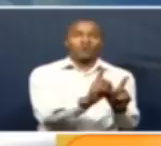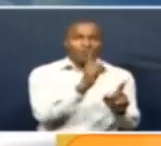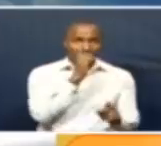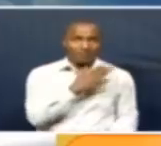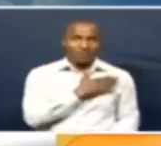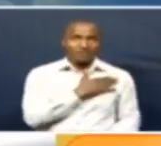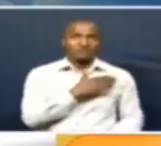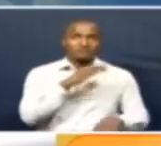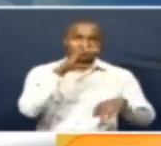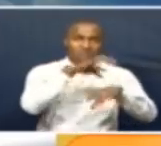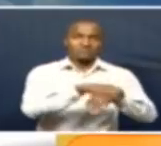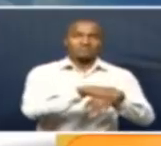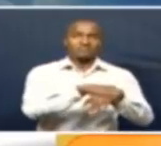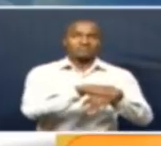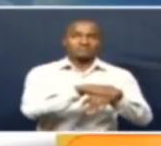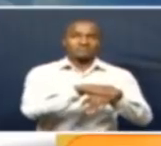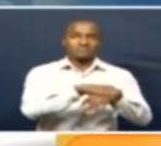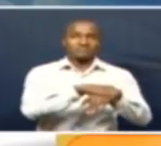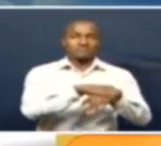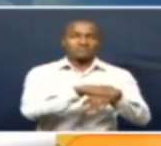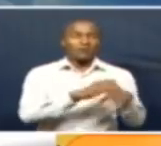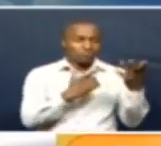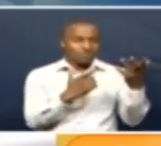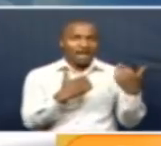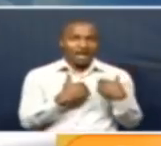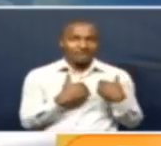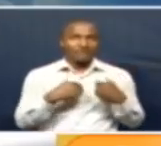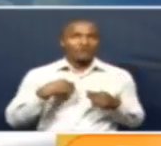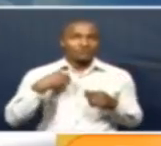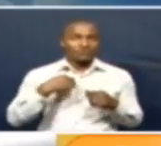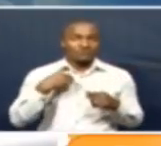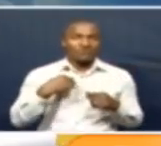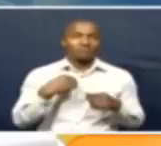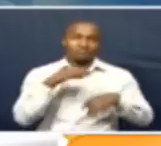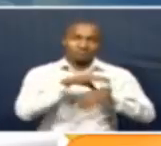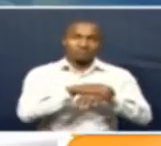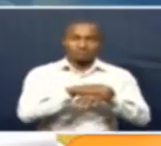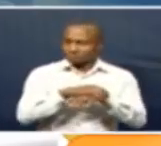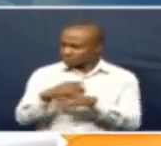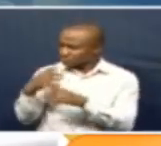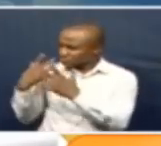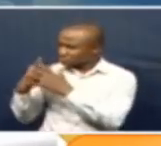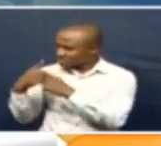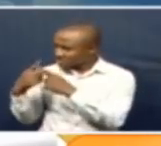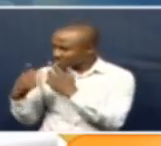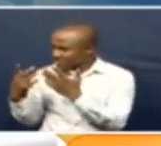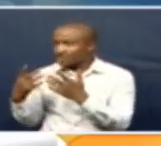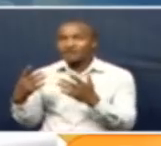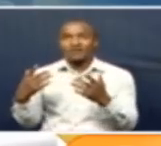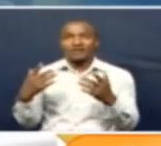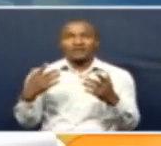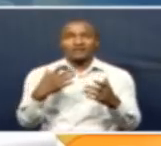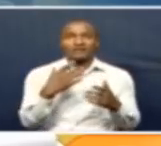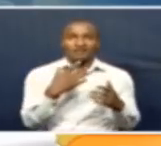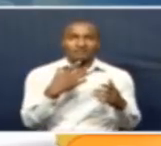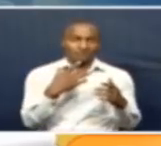ndio nikaarestiwa na bunduki 18 na uniform na nguo. Na ukafungwa miaka ngapi? Nilienda nikafungwa,